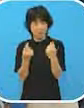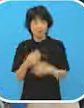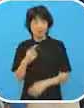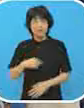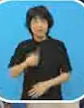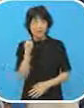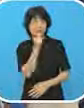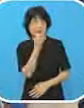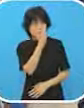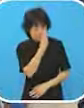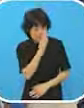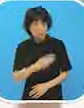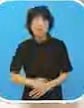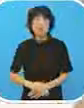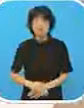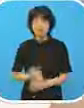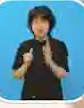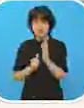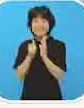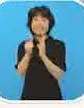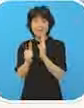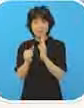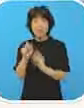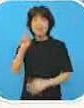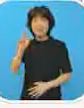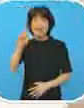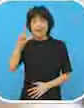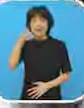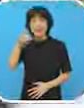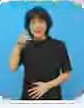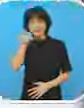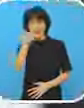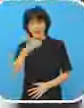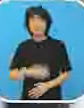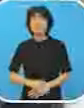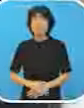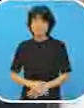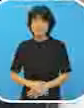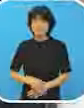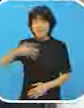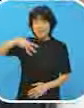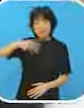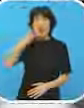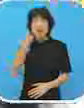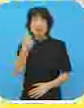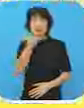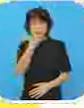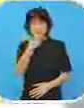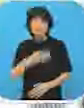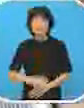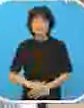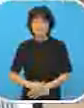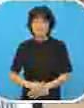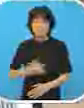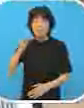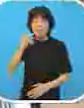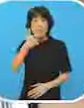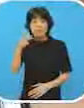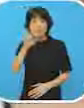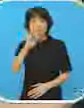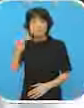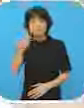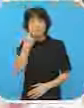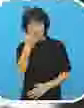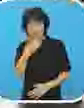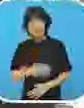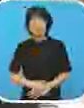とりあえず自己紹介をお願いしますか。 はい、リーダーのセレンです。 スカイツリーのまゆです。 はい、食いしん坊の小麦です